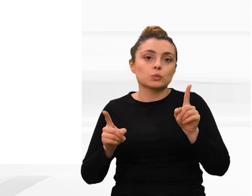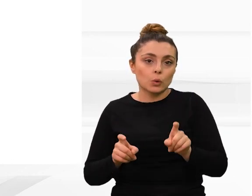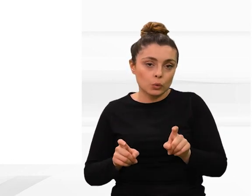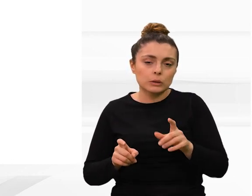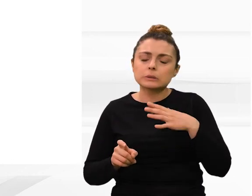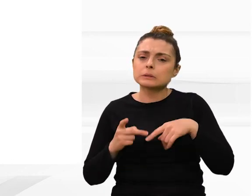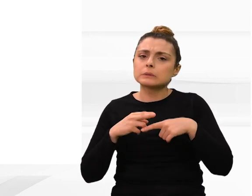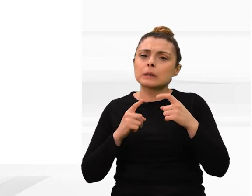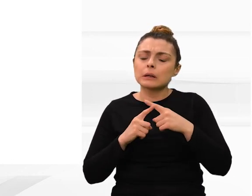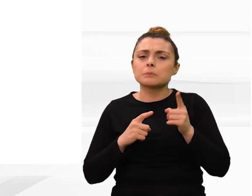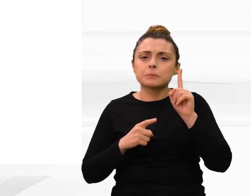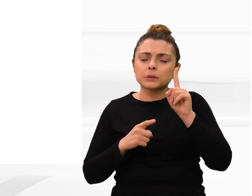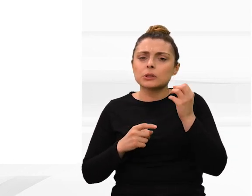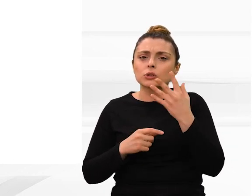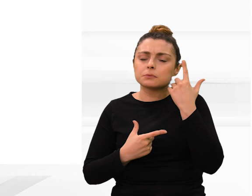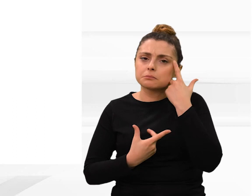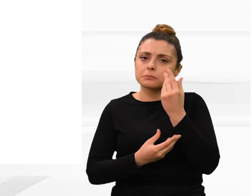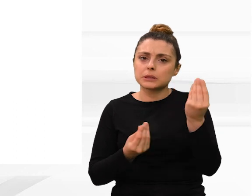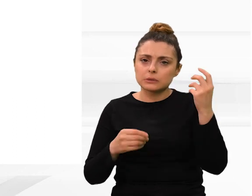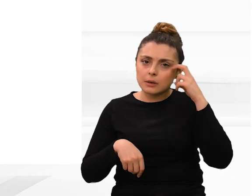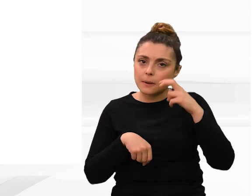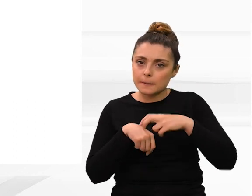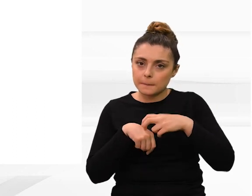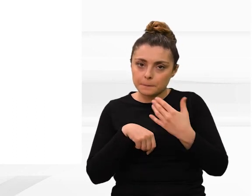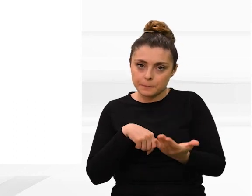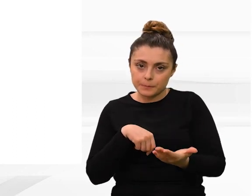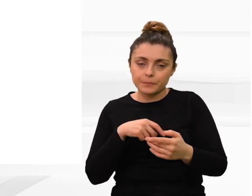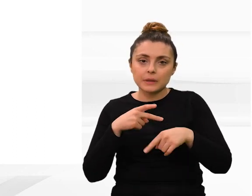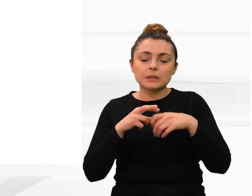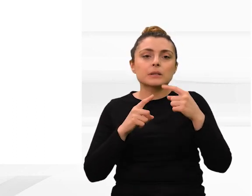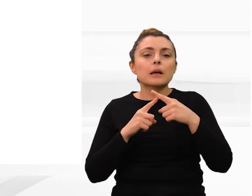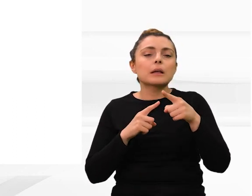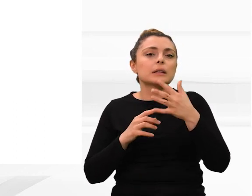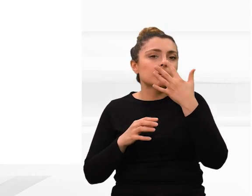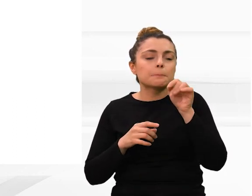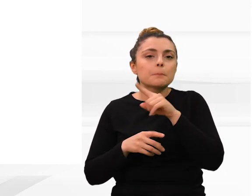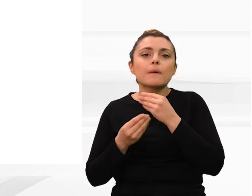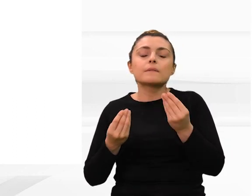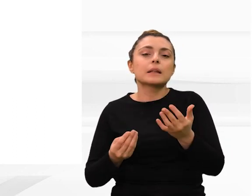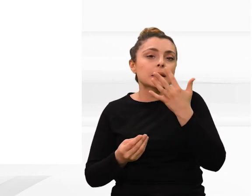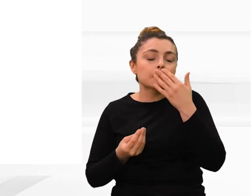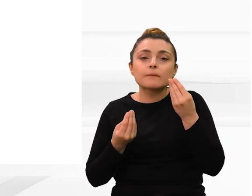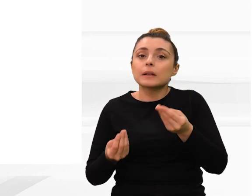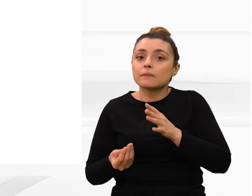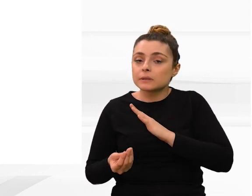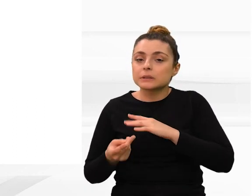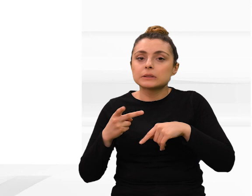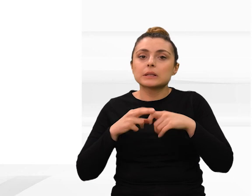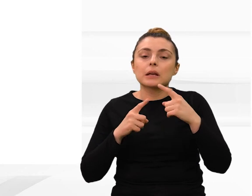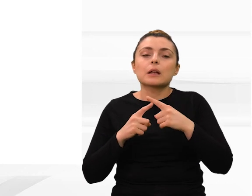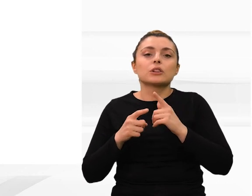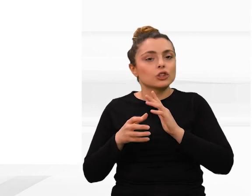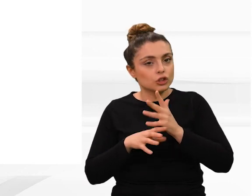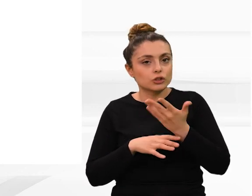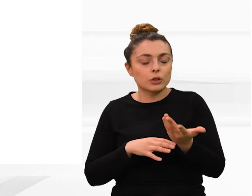isterseniz zekatla ilgili birkaç bilgi hatırlayıp hatırlayalım zekat mesela kimlere verilir kimlere verilirse zekat yerine